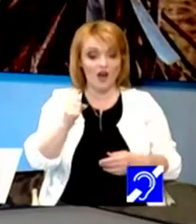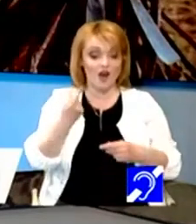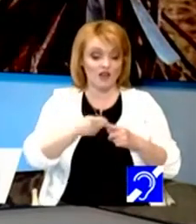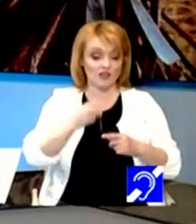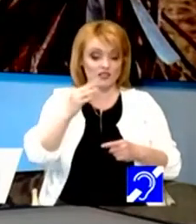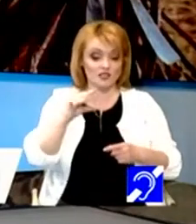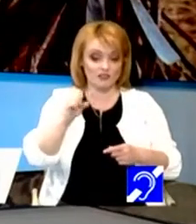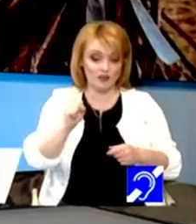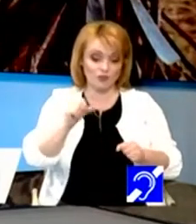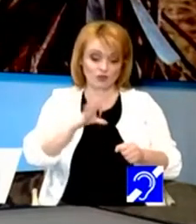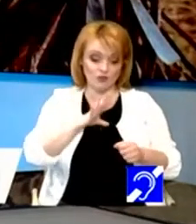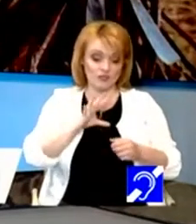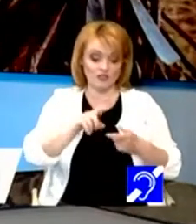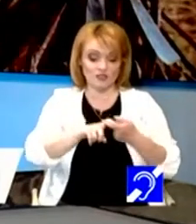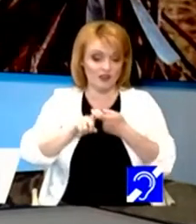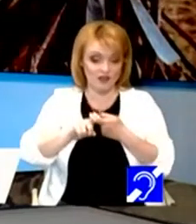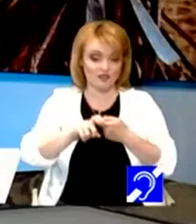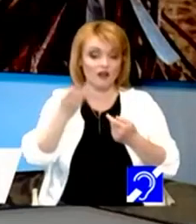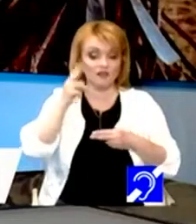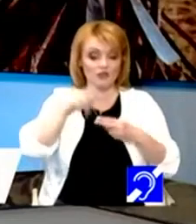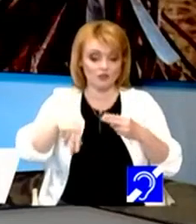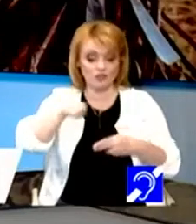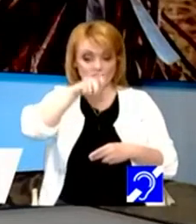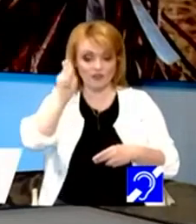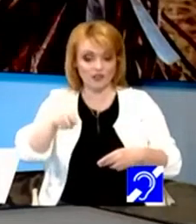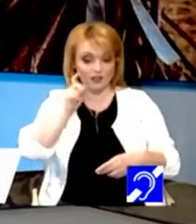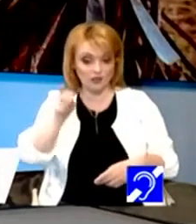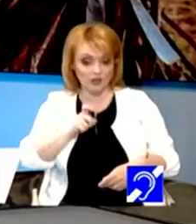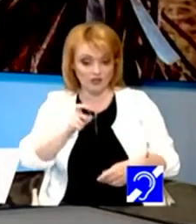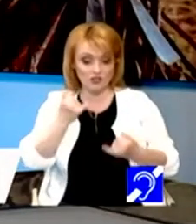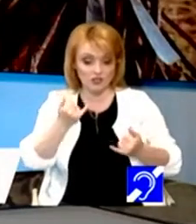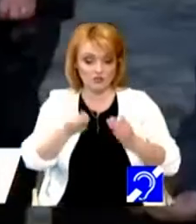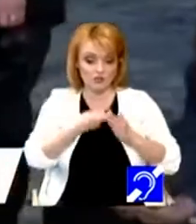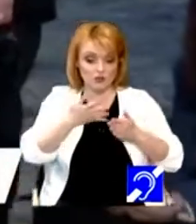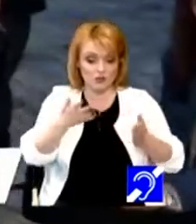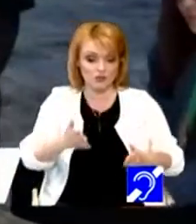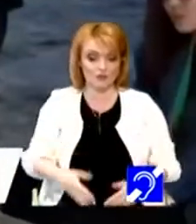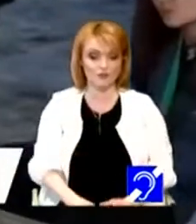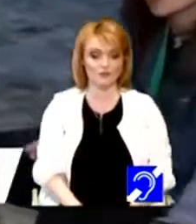Ucraina. Corespondentul TVR Liviu Iurea a realizat un reportaj printre șamani.